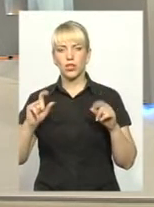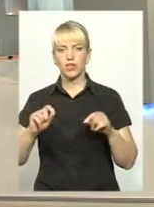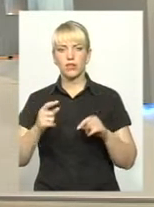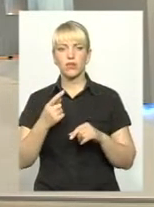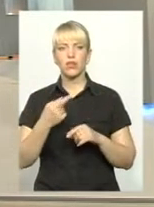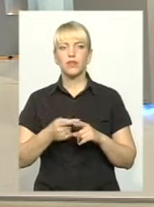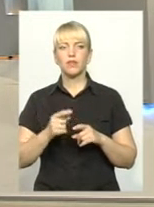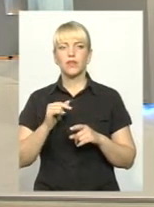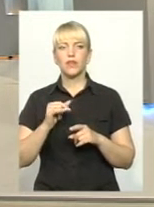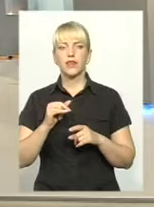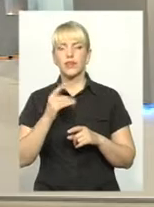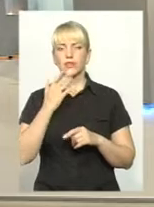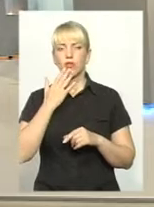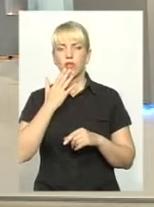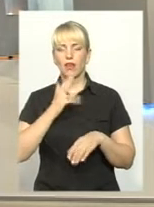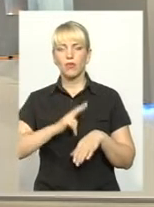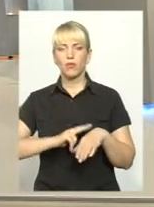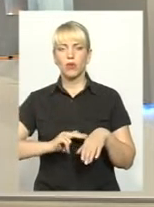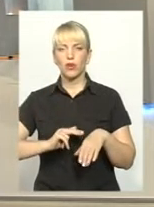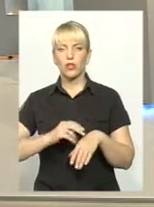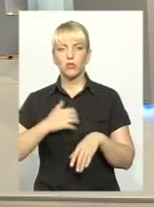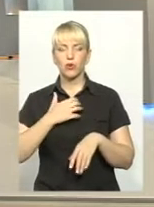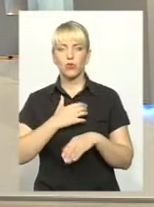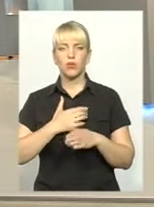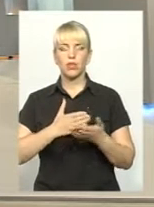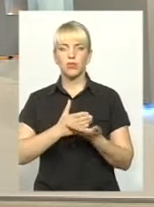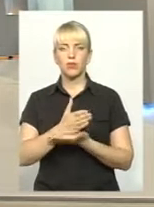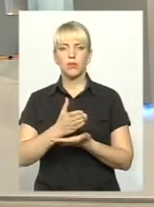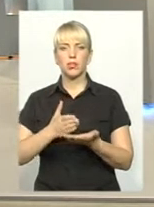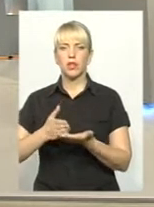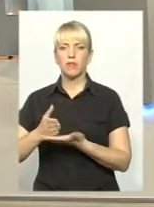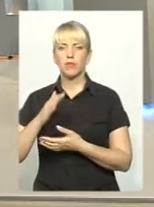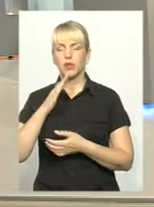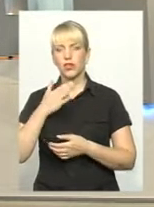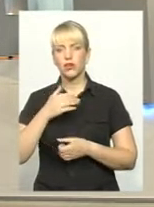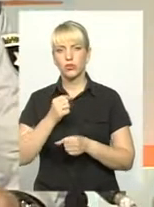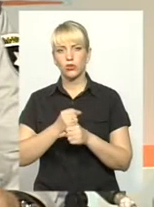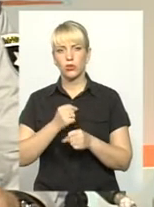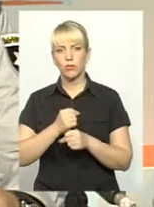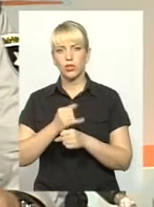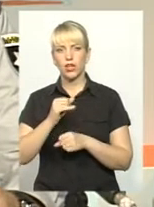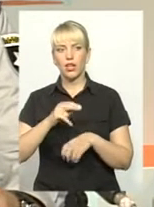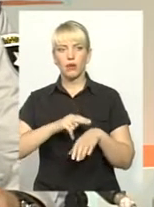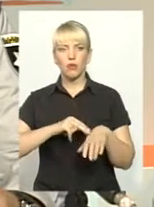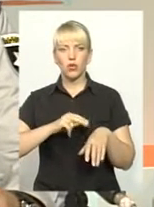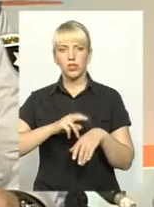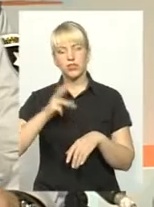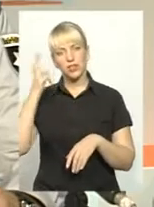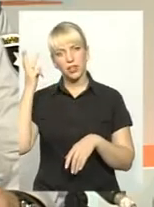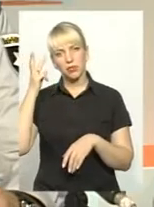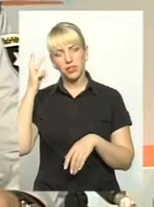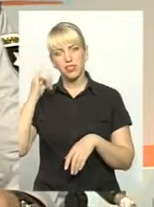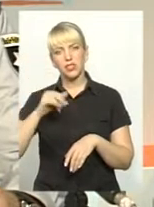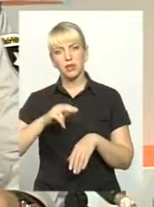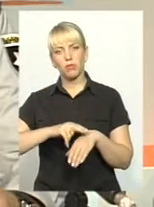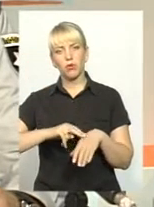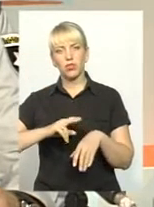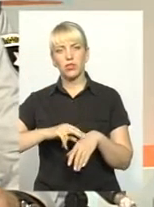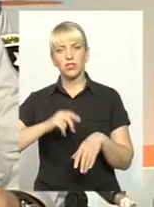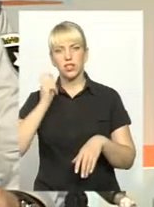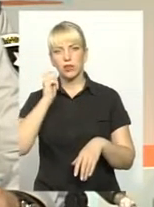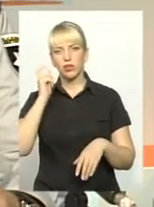якості Національної поліції, пріоритетними напрямками нашої роботи, як поліції Хмельниччини, так і поліції по